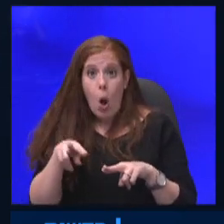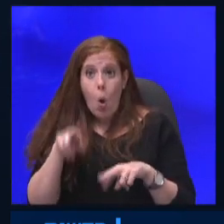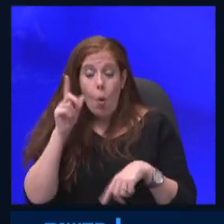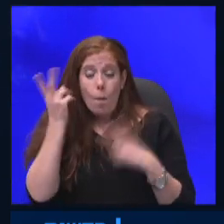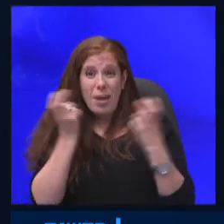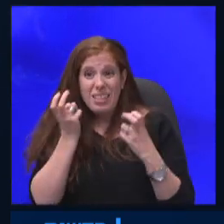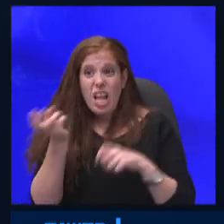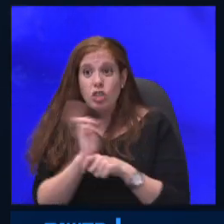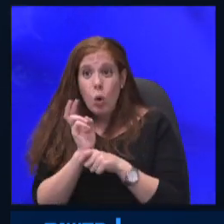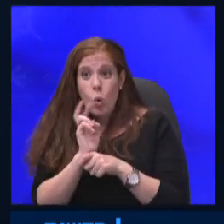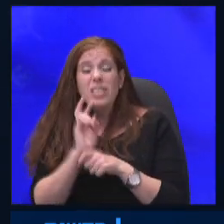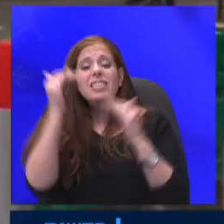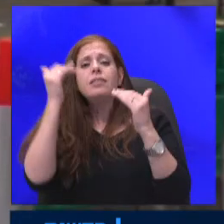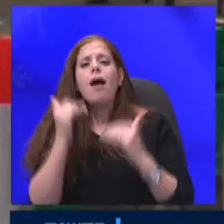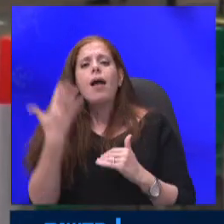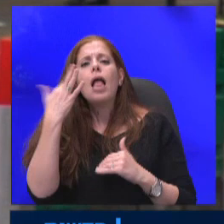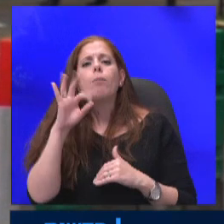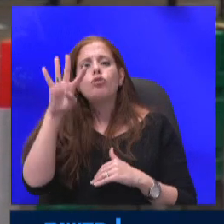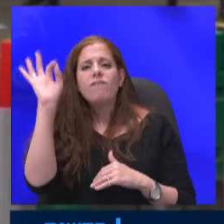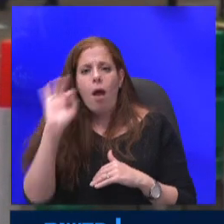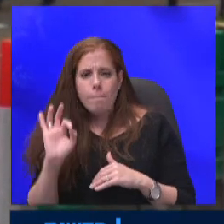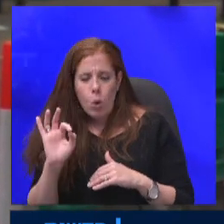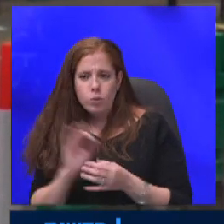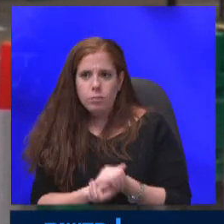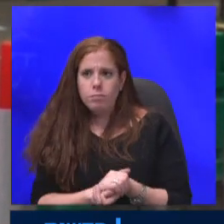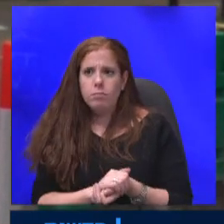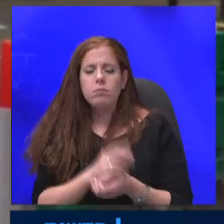ירד ל-54. I'm very cautious.